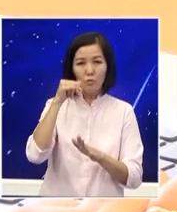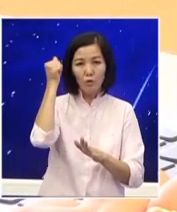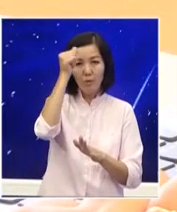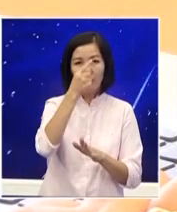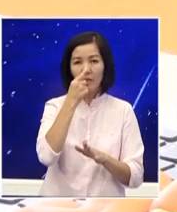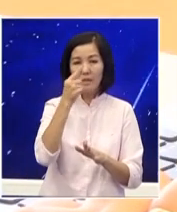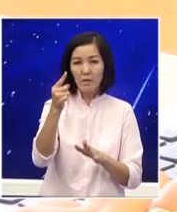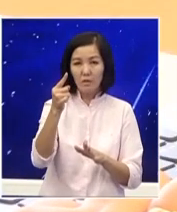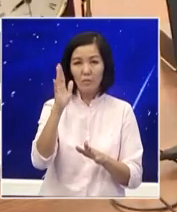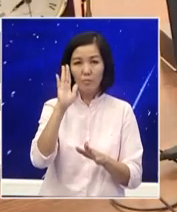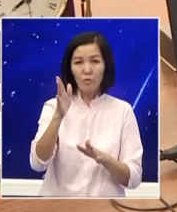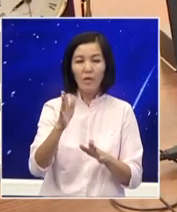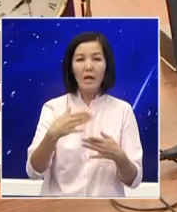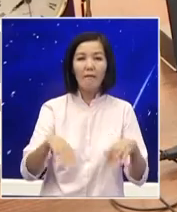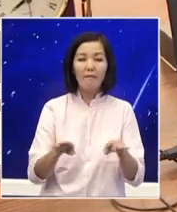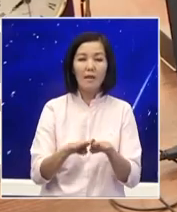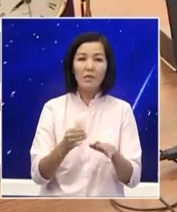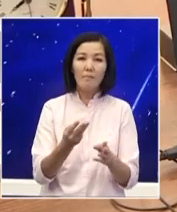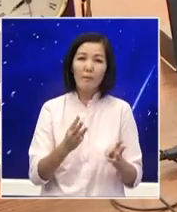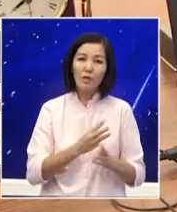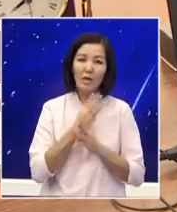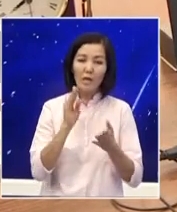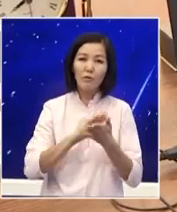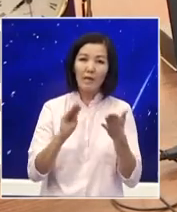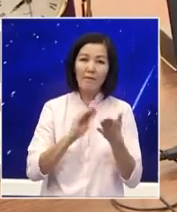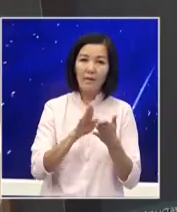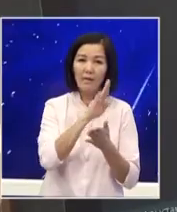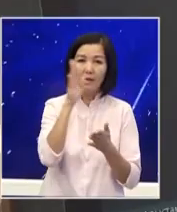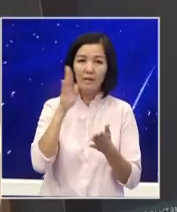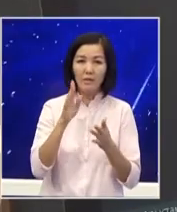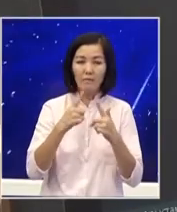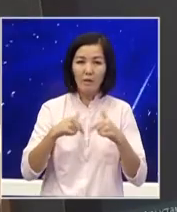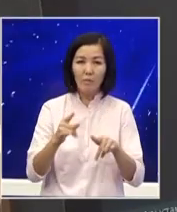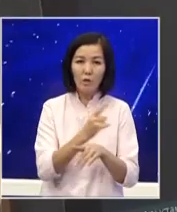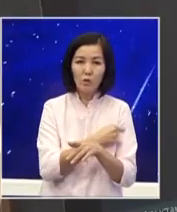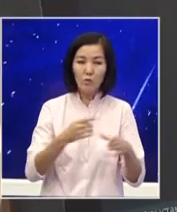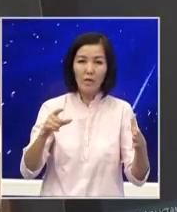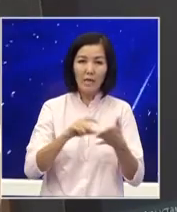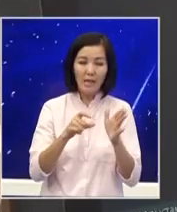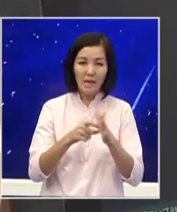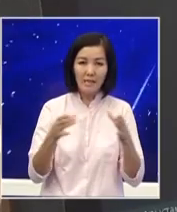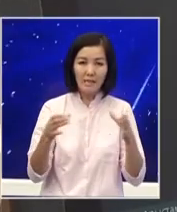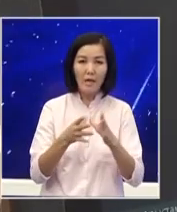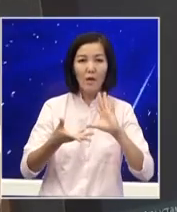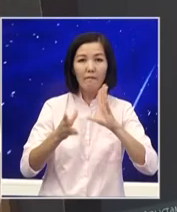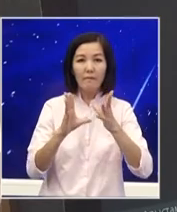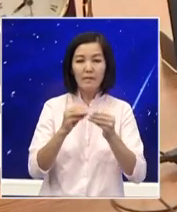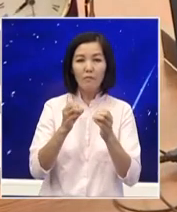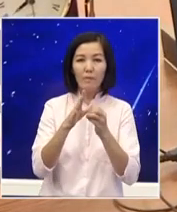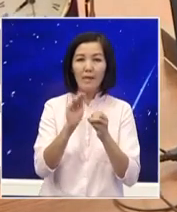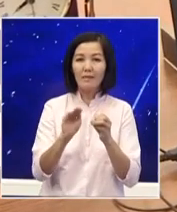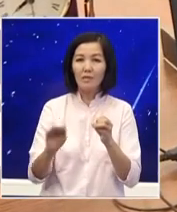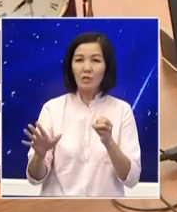дистанционном формате также по желанию заявлениям родителей будут сформированы дежурные классы вместимостью не более 15